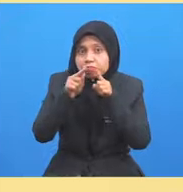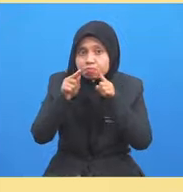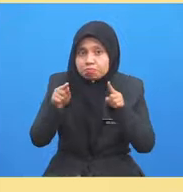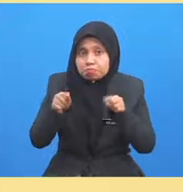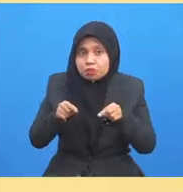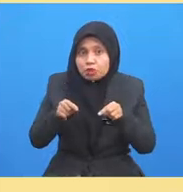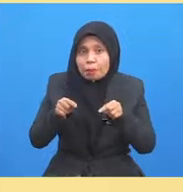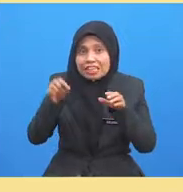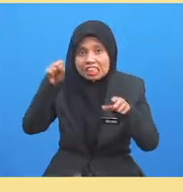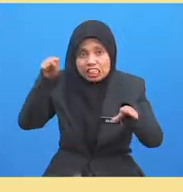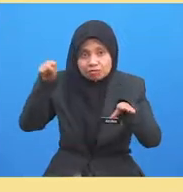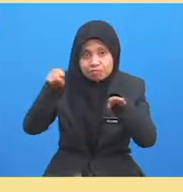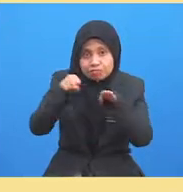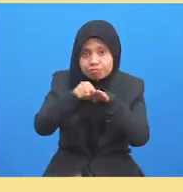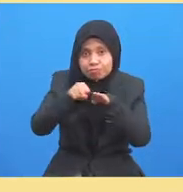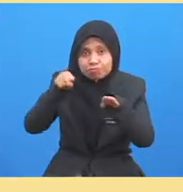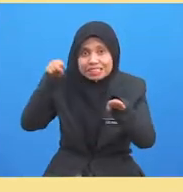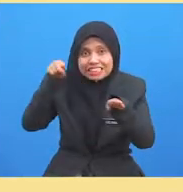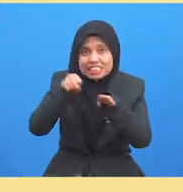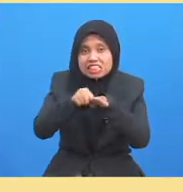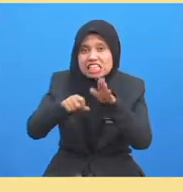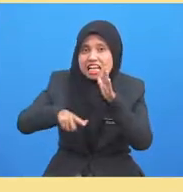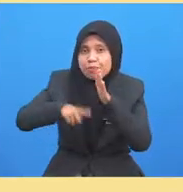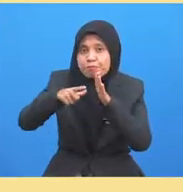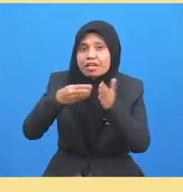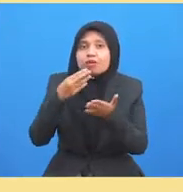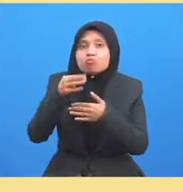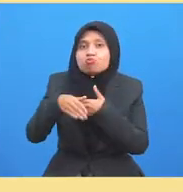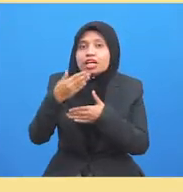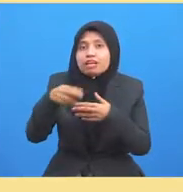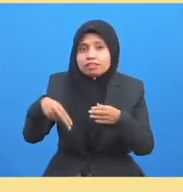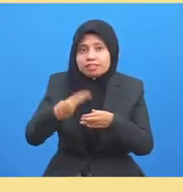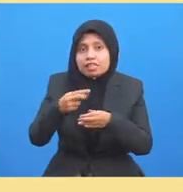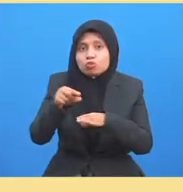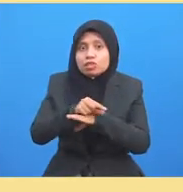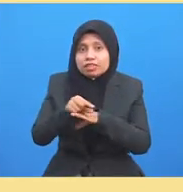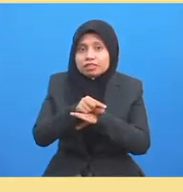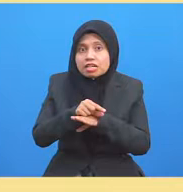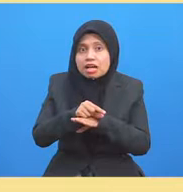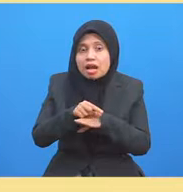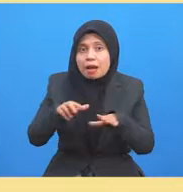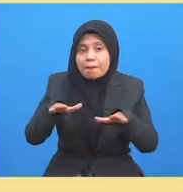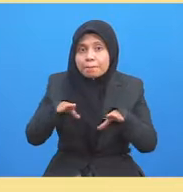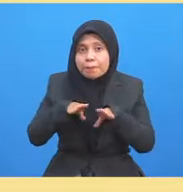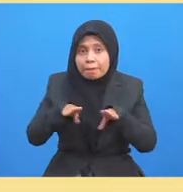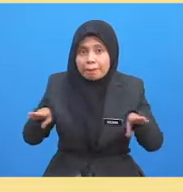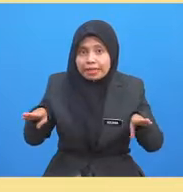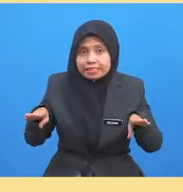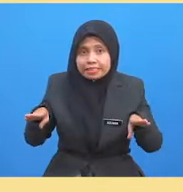mudah dihasilkan dengan menggunakan bahan seperti papan, model making